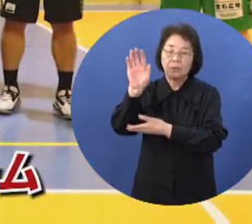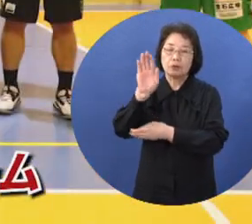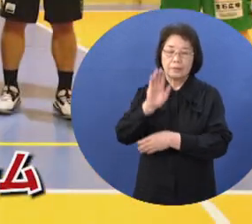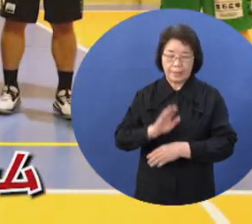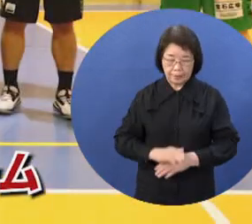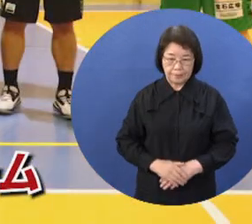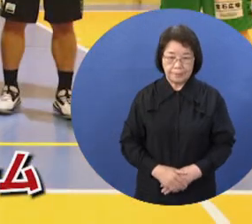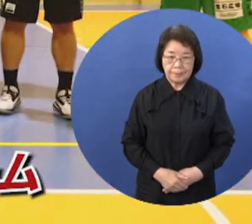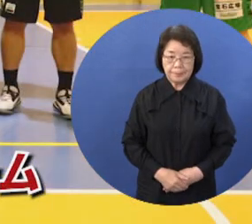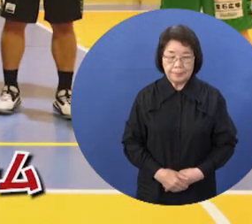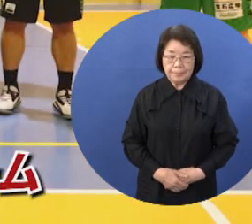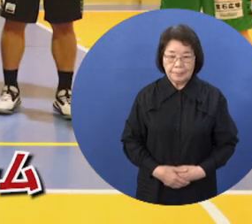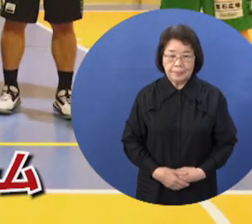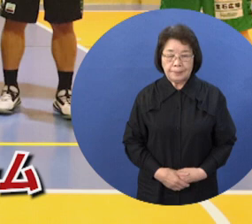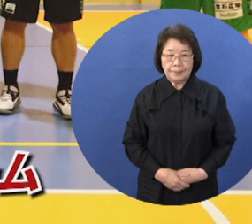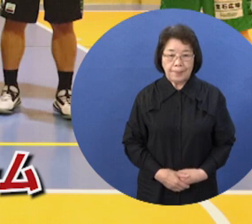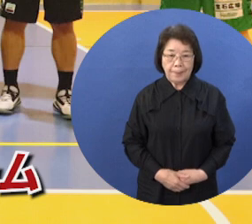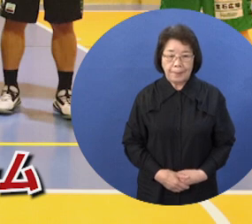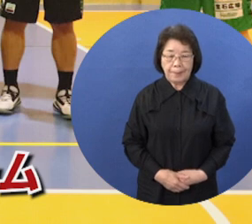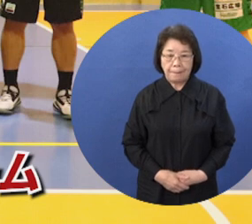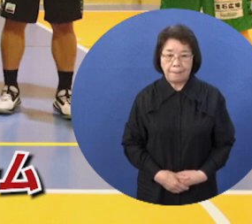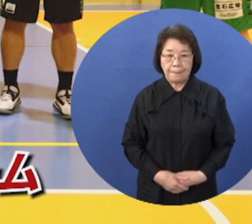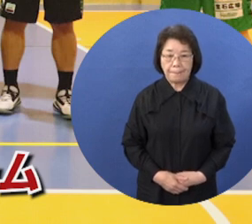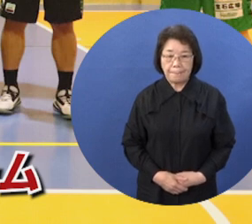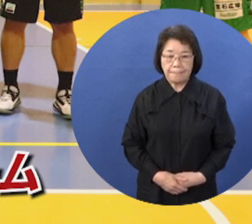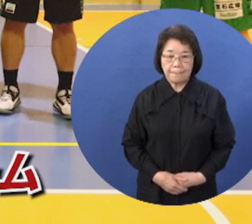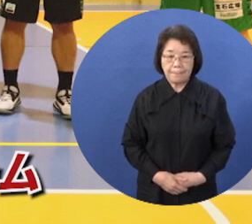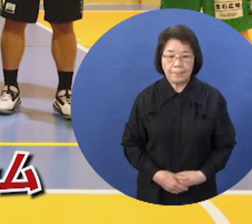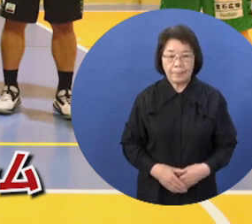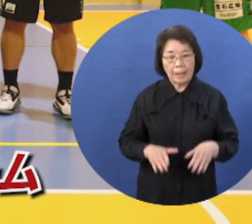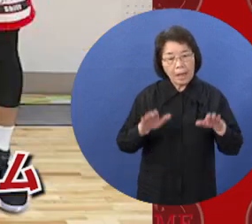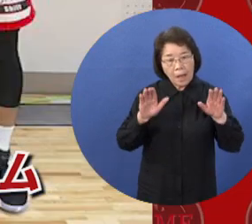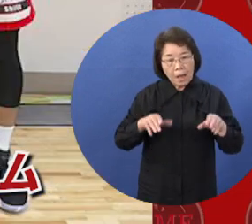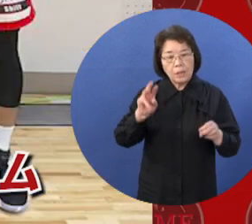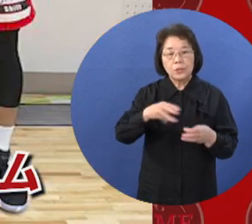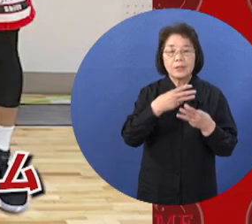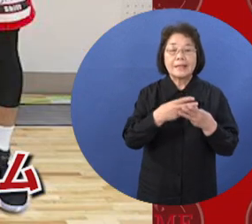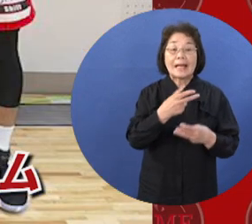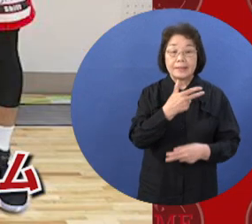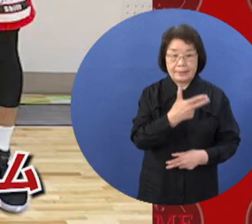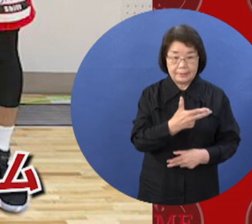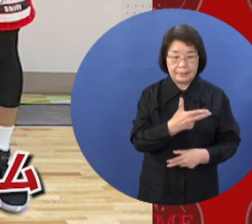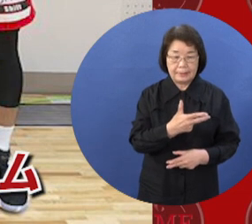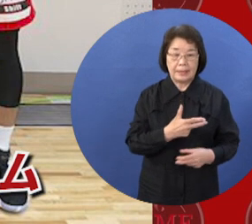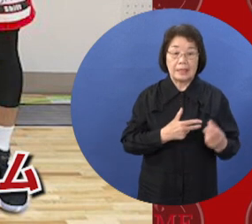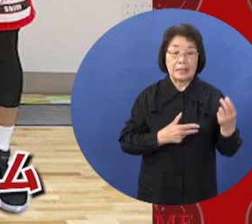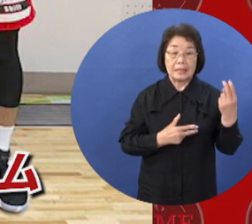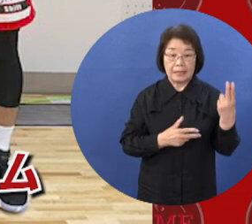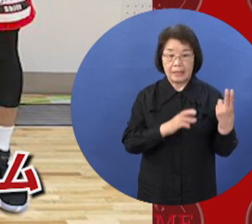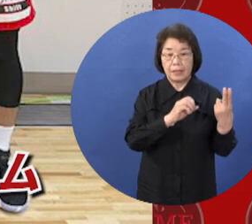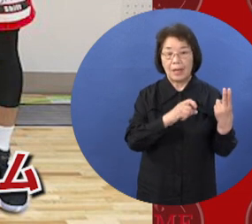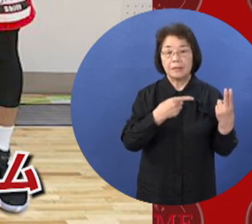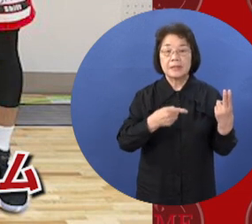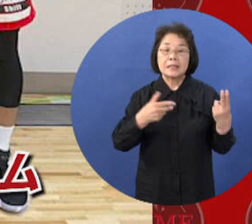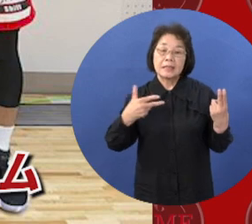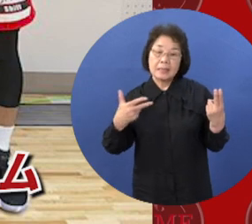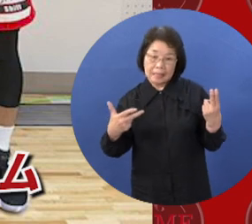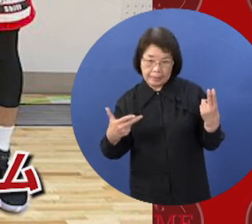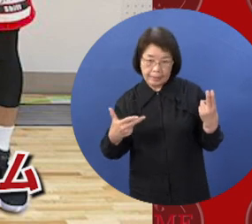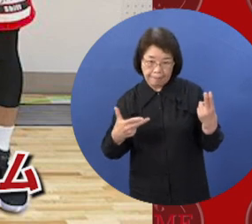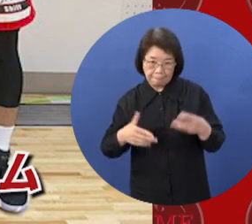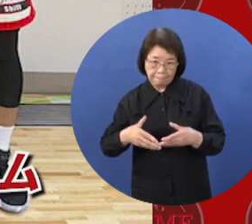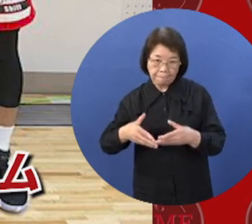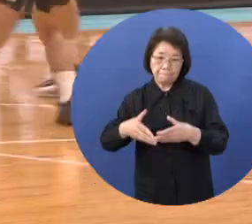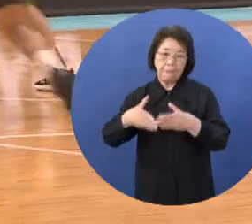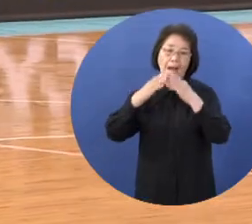そしてここ吹田市にも2017年に設立された 3x3 のプロチーム大阪ダイム